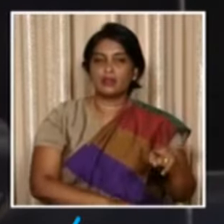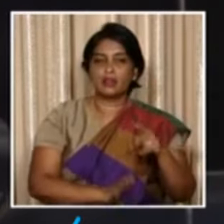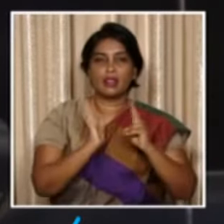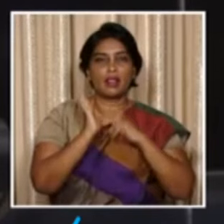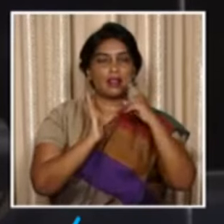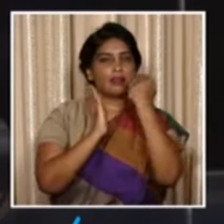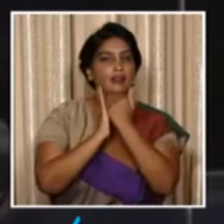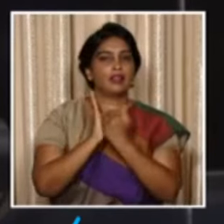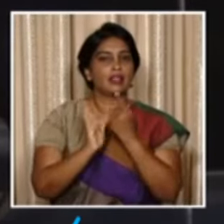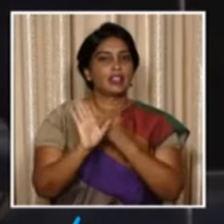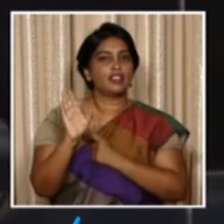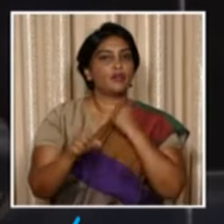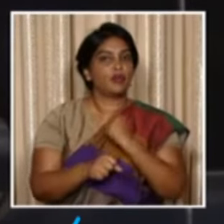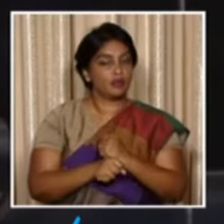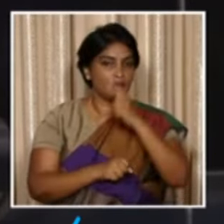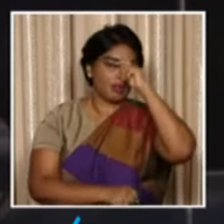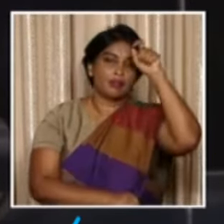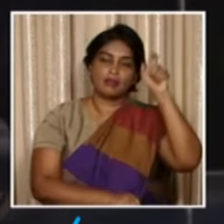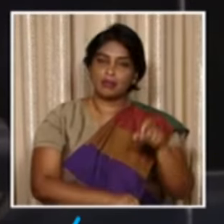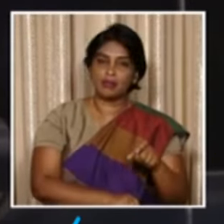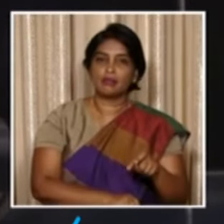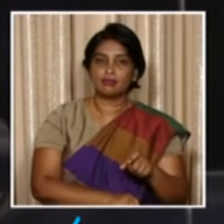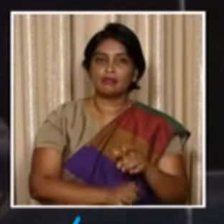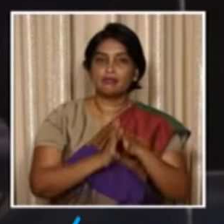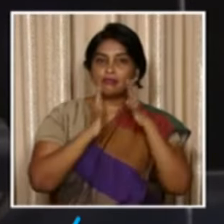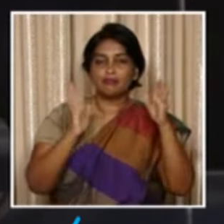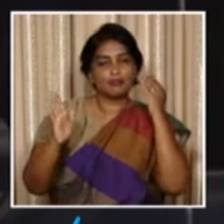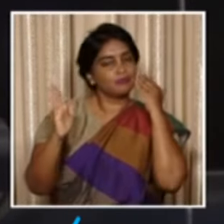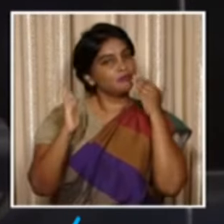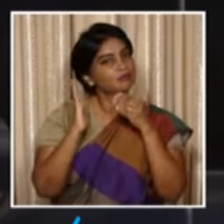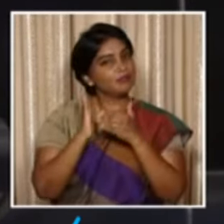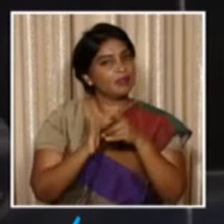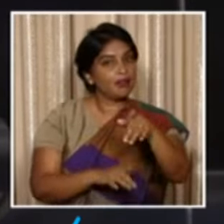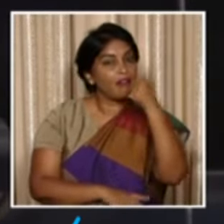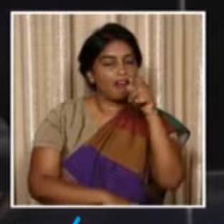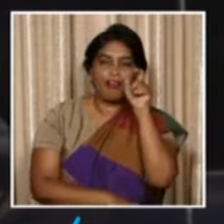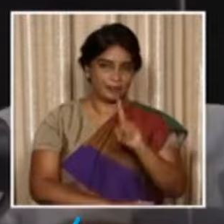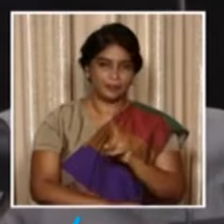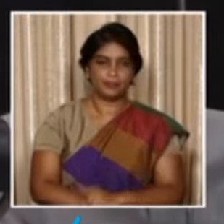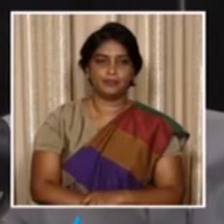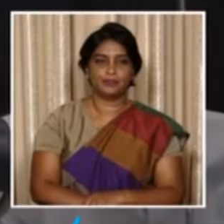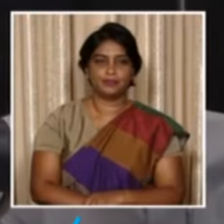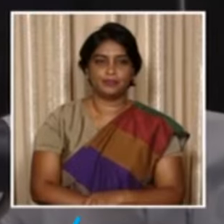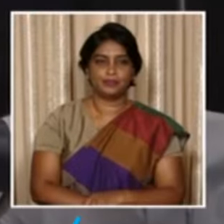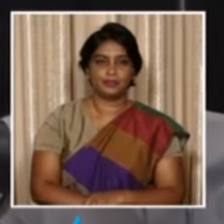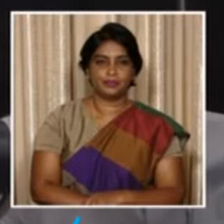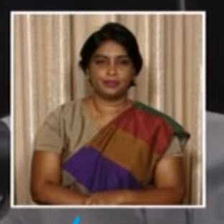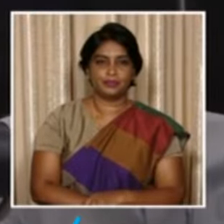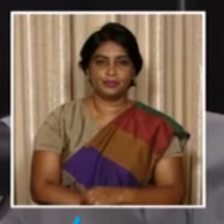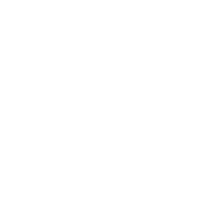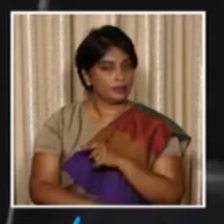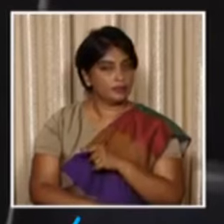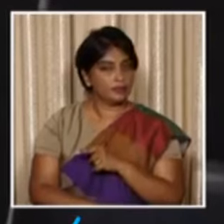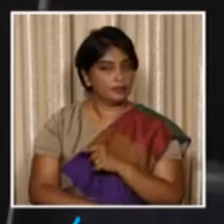ලැයිස්තු මන්ත්‍රී යදාමිනී ගුණවර්ධන මැතිතුමා ඉතාමත්ම අවධානයෙන් ඔබතුමාගේ කතාව අහගෙන හිටියා.